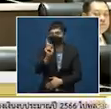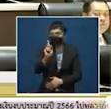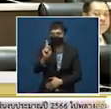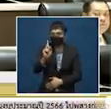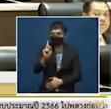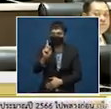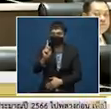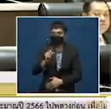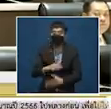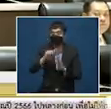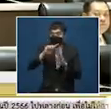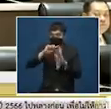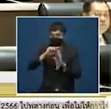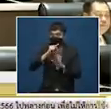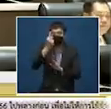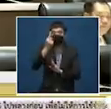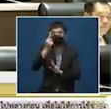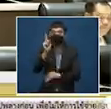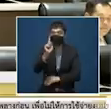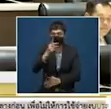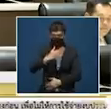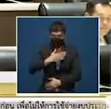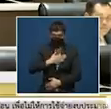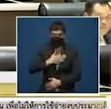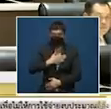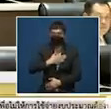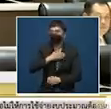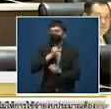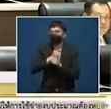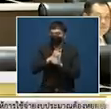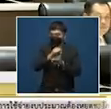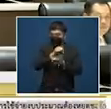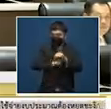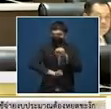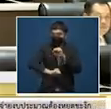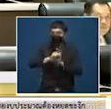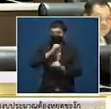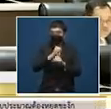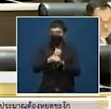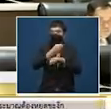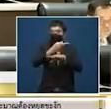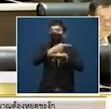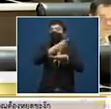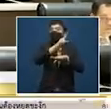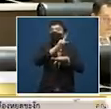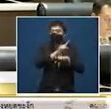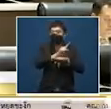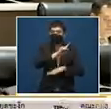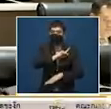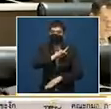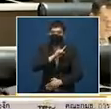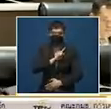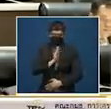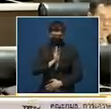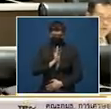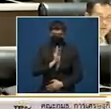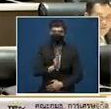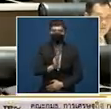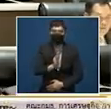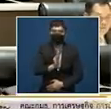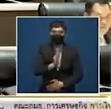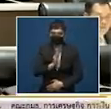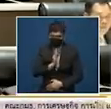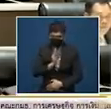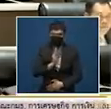างใจแล้วก็ในวันนี้ก็จะเห็นได้ชัดว่านอกจากพรรคที่มีเสียงมากคือพรรคก้าวไกลและพรร